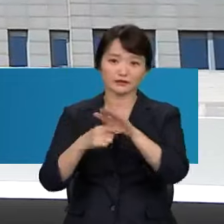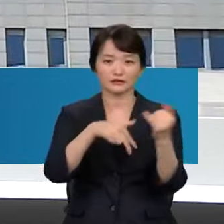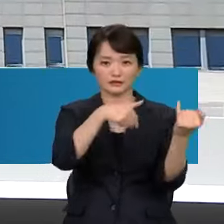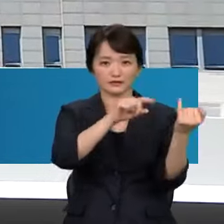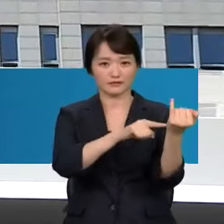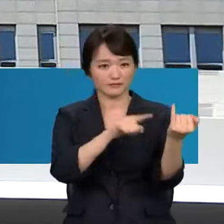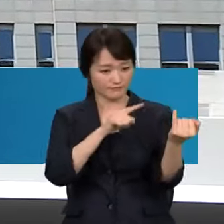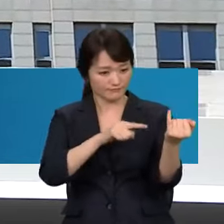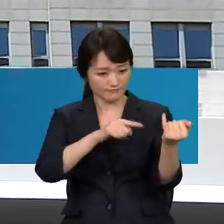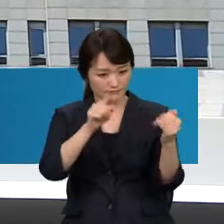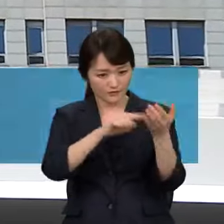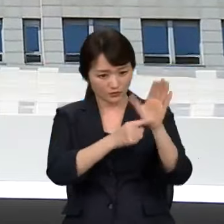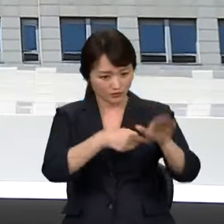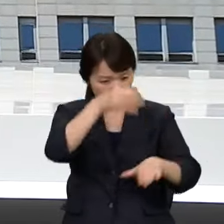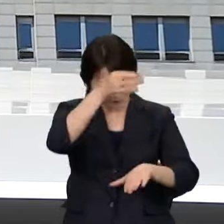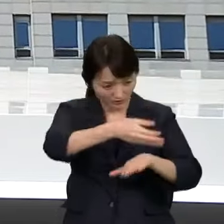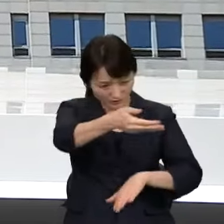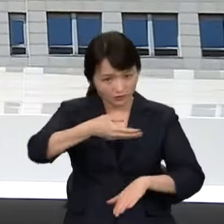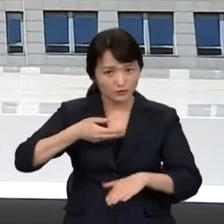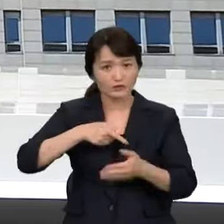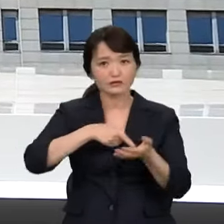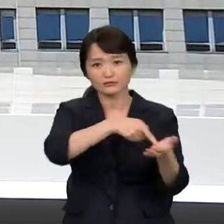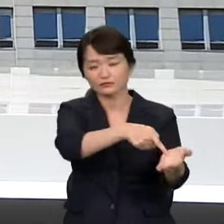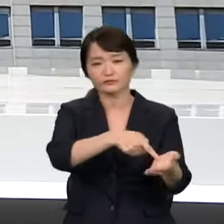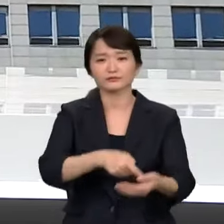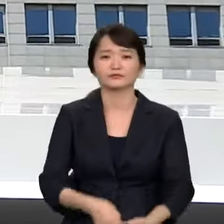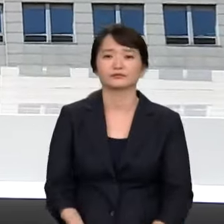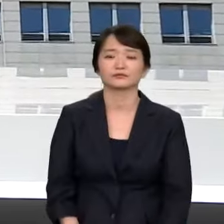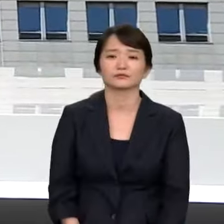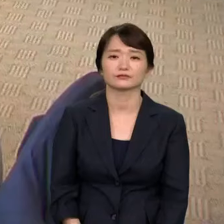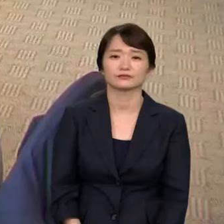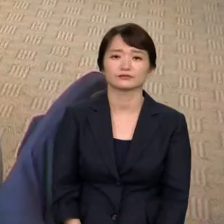의원을 향해 공개 사과를 요구했습니다. 이희정 기자입니다.